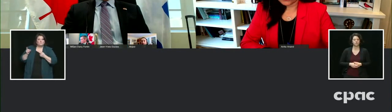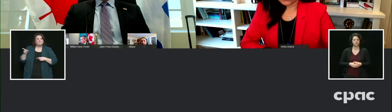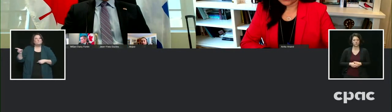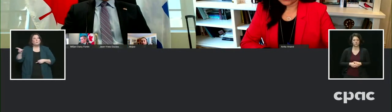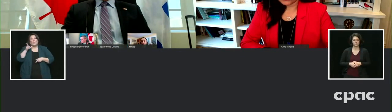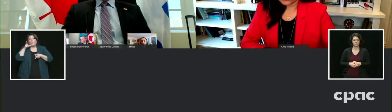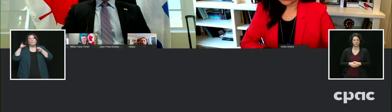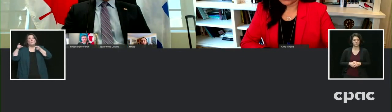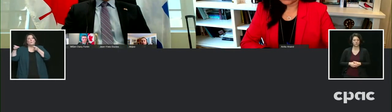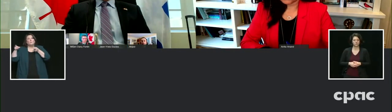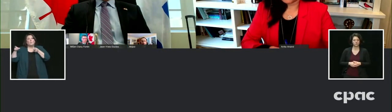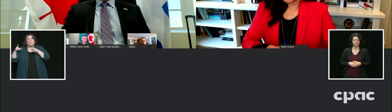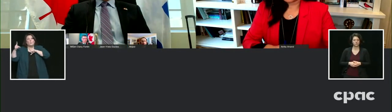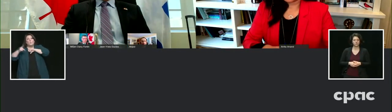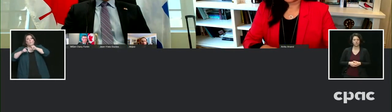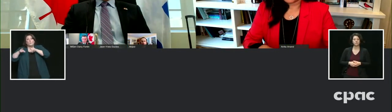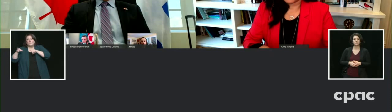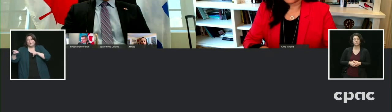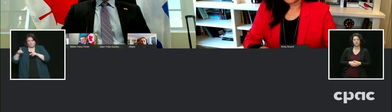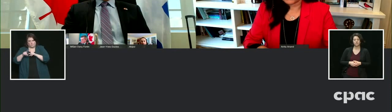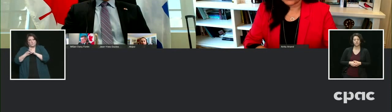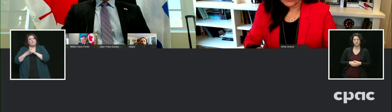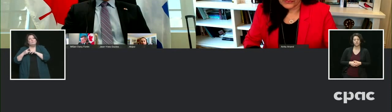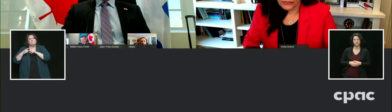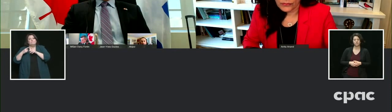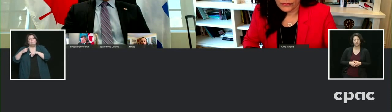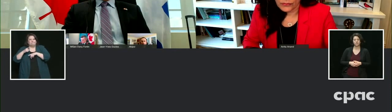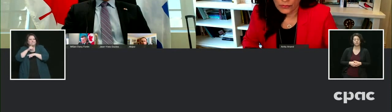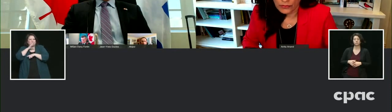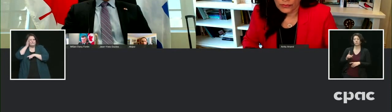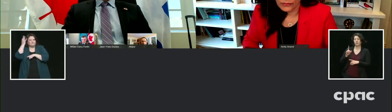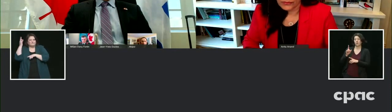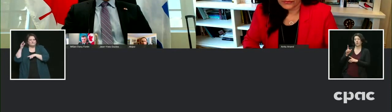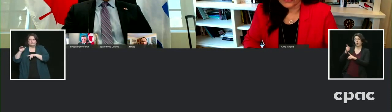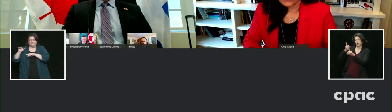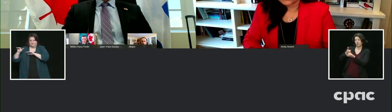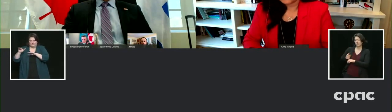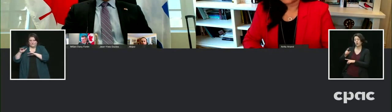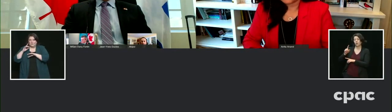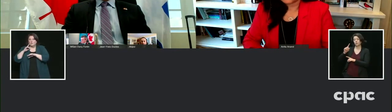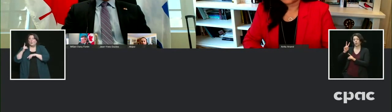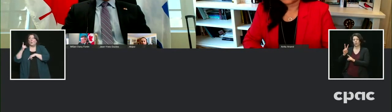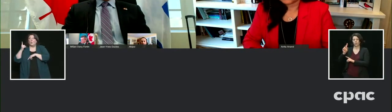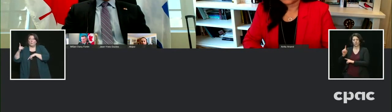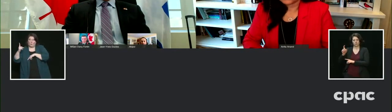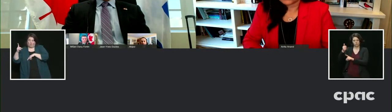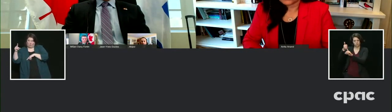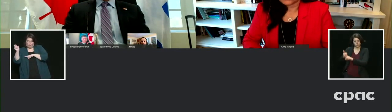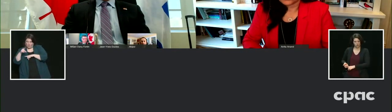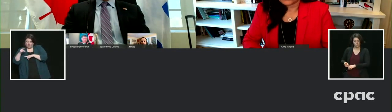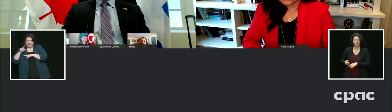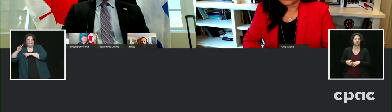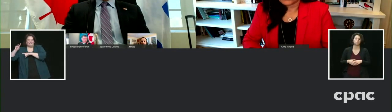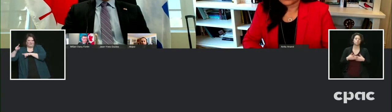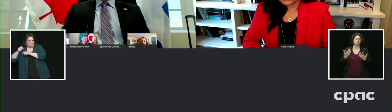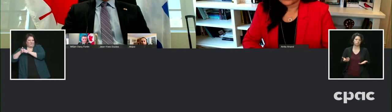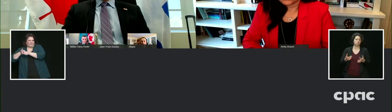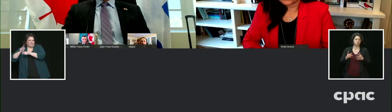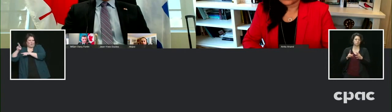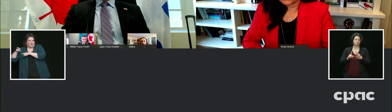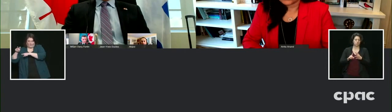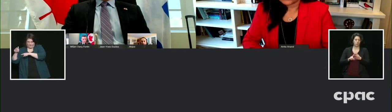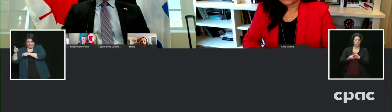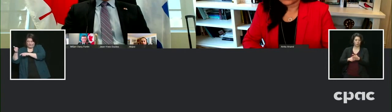questions. À titre de rappel, c'est une question de suivi chacun. We are now starting today's